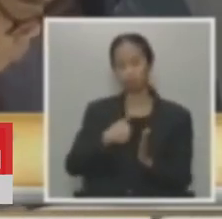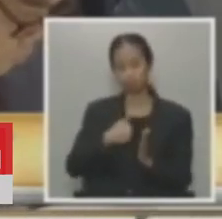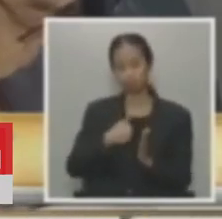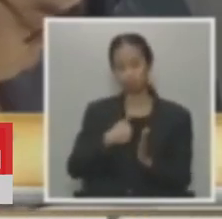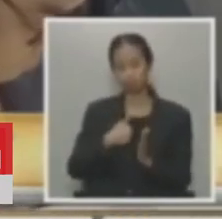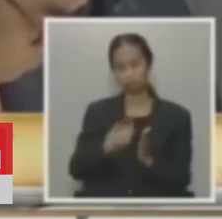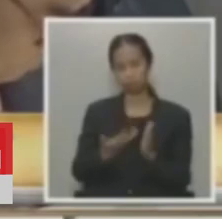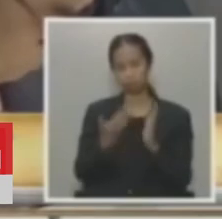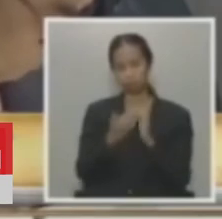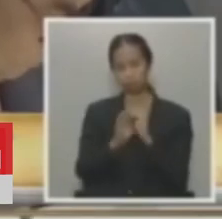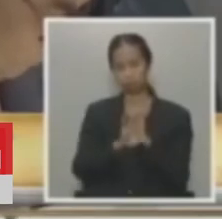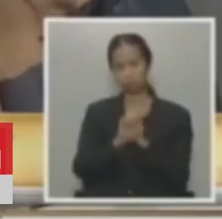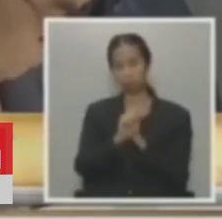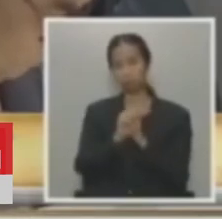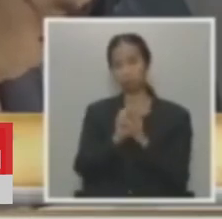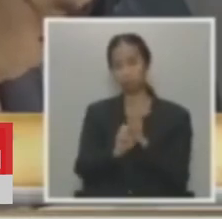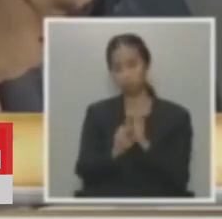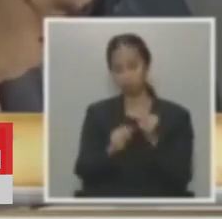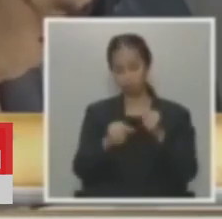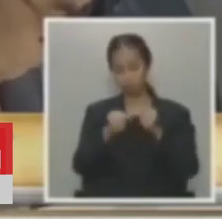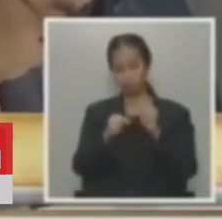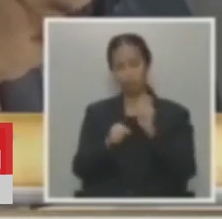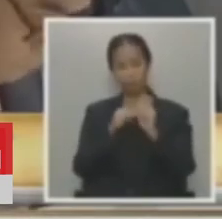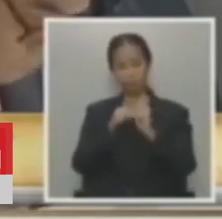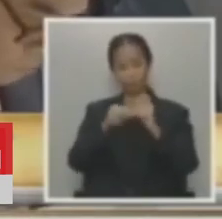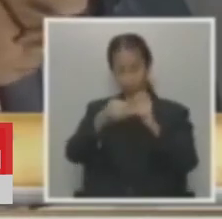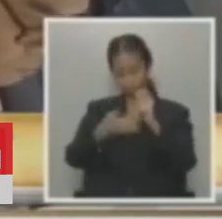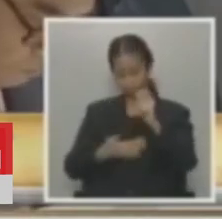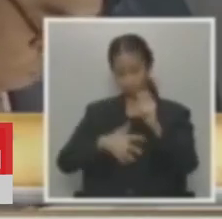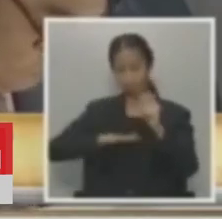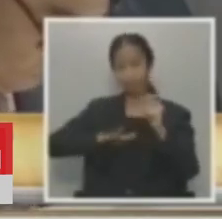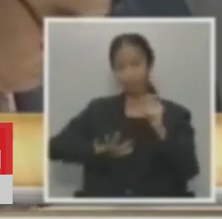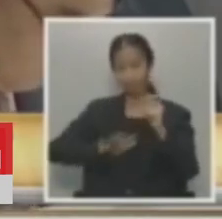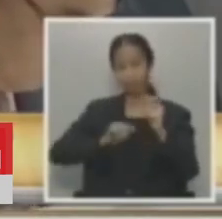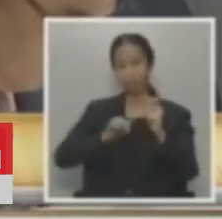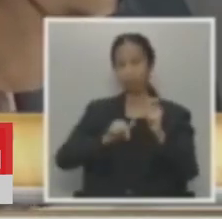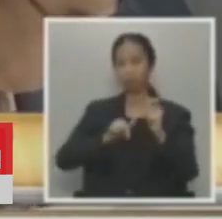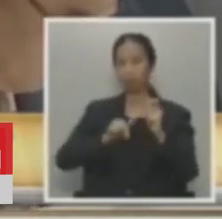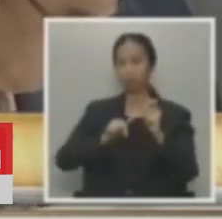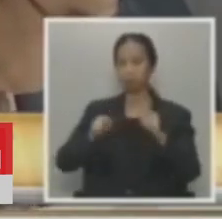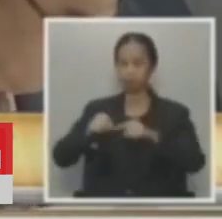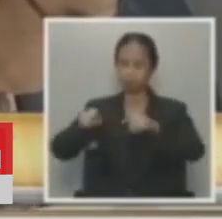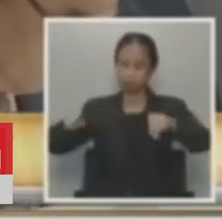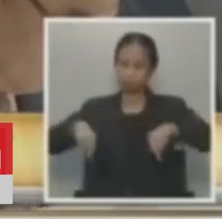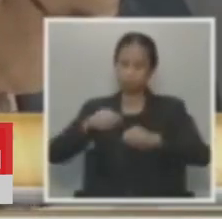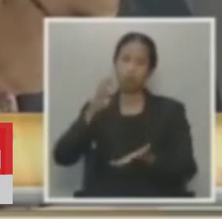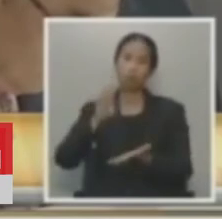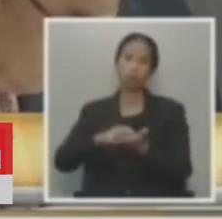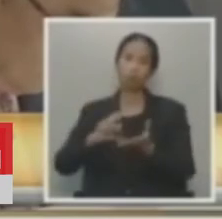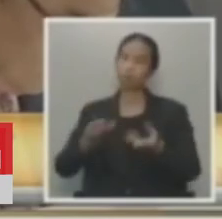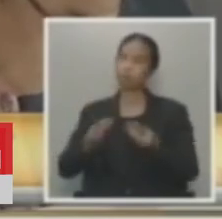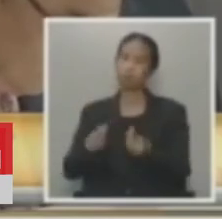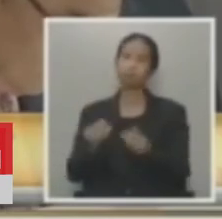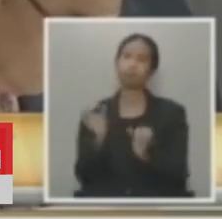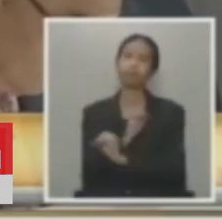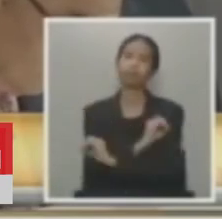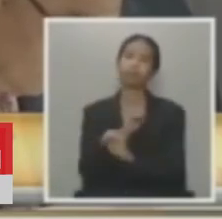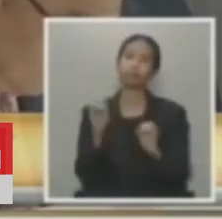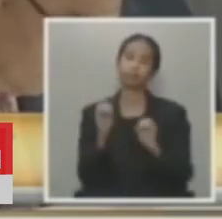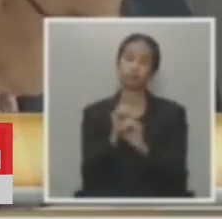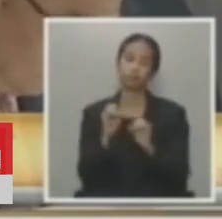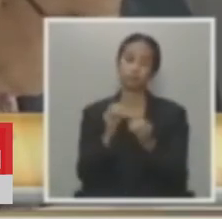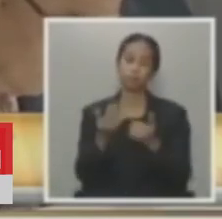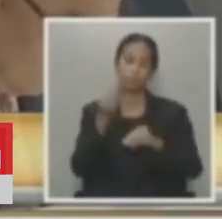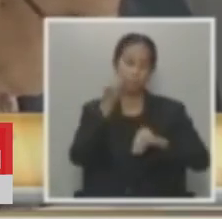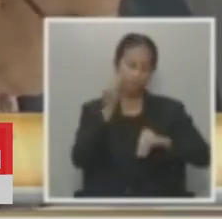สกลนครแล้วก็ห้าอำเภอที่ผมเห็นเลยหลักฐานนี่ยังไม่มีเอกสารสิทธิ์ครับหลายหมู่บ้านยังมีปัญห